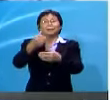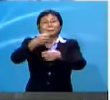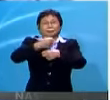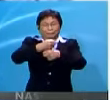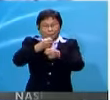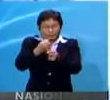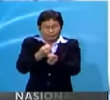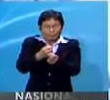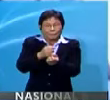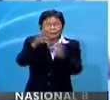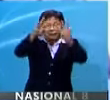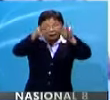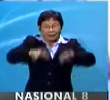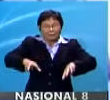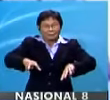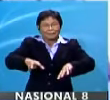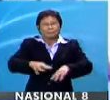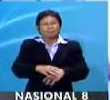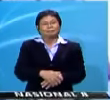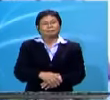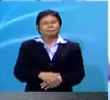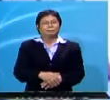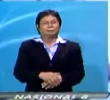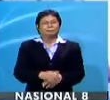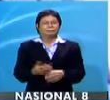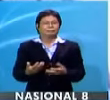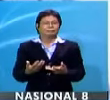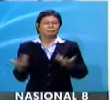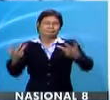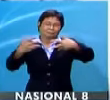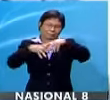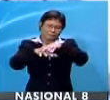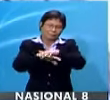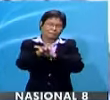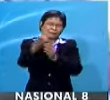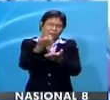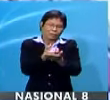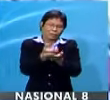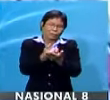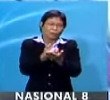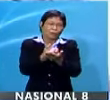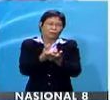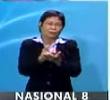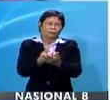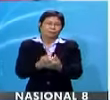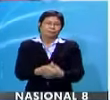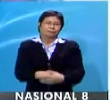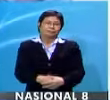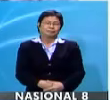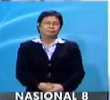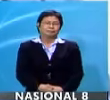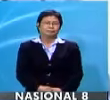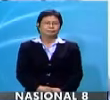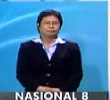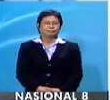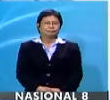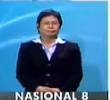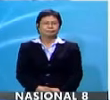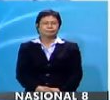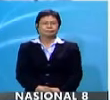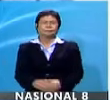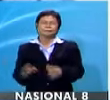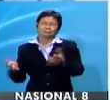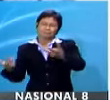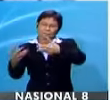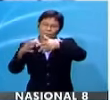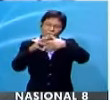larger Vision is that of Deeply integrated Economic region whose population size comb GDP